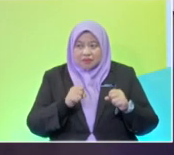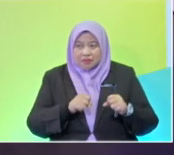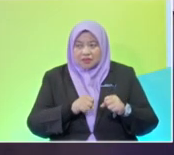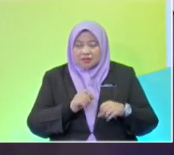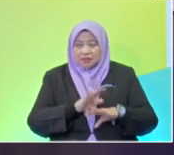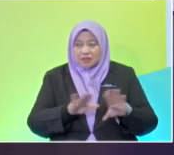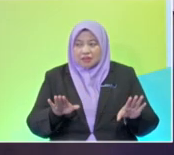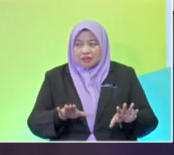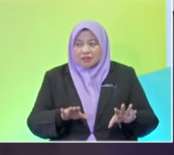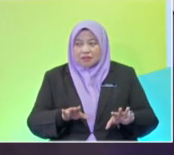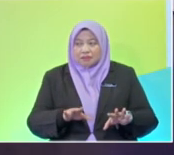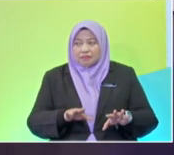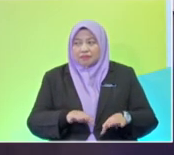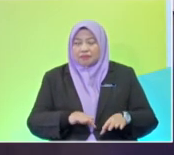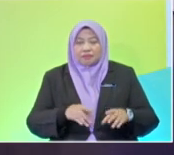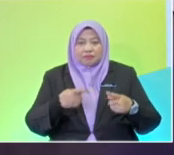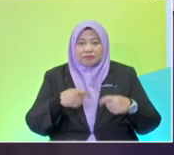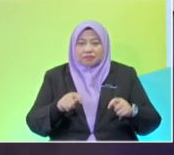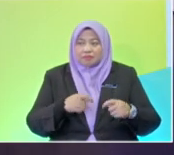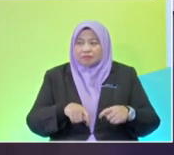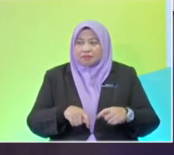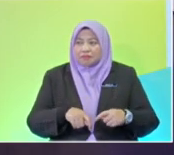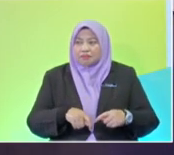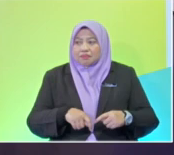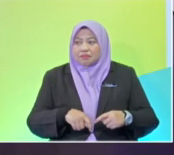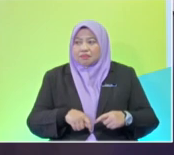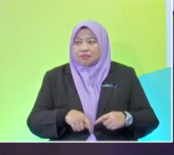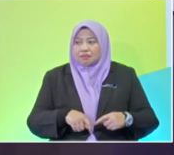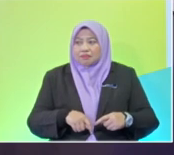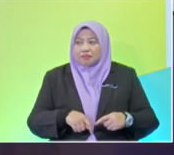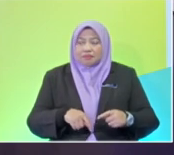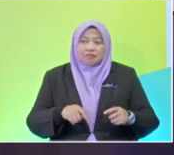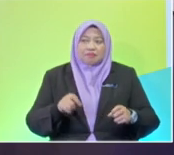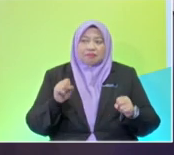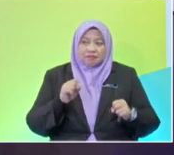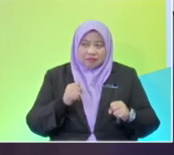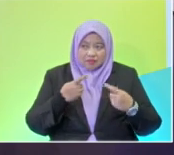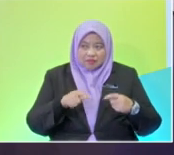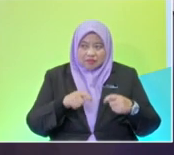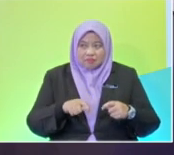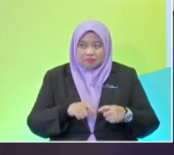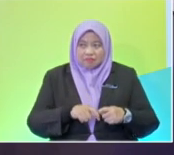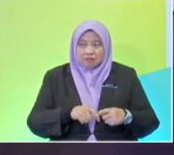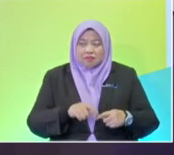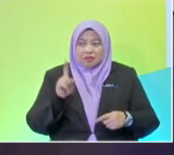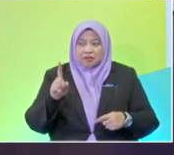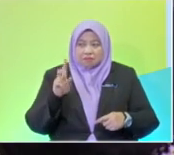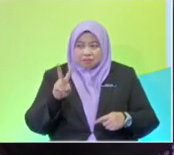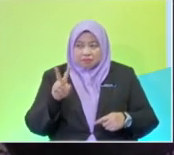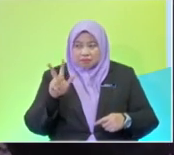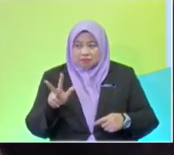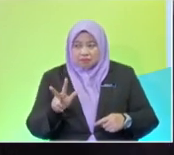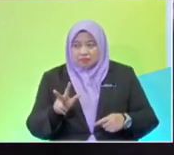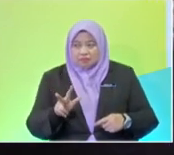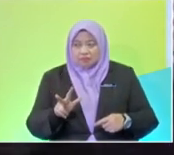atau tidak Oke jadi kita cabut sebentar kejar dia oke dan coba ya satu dua